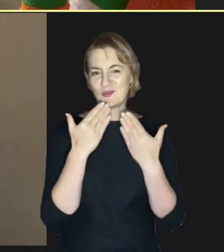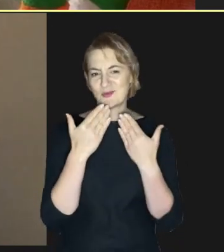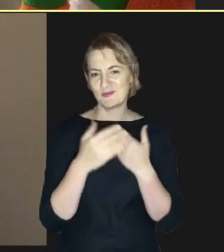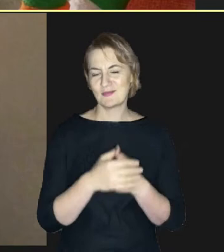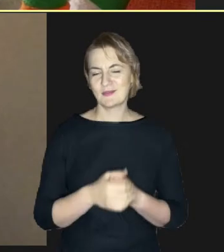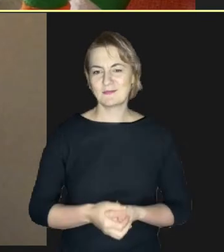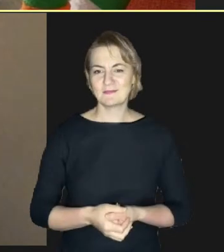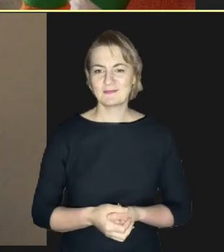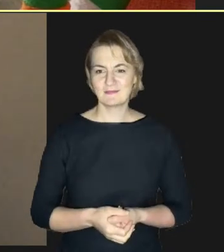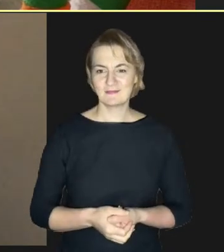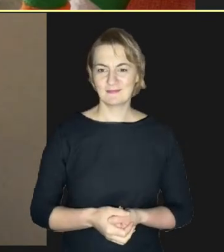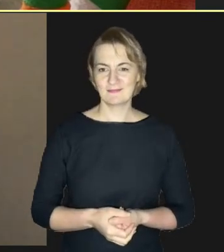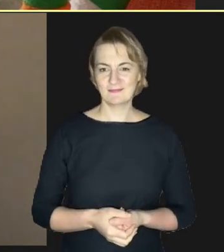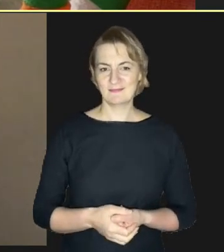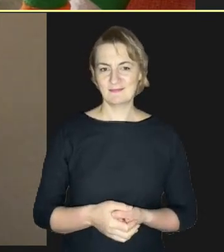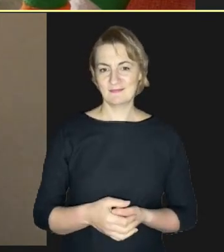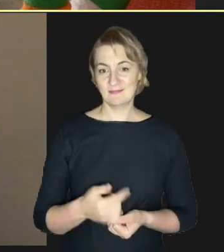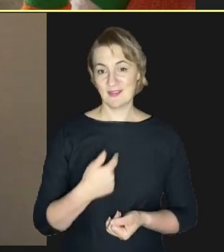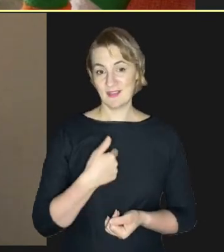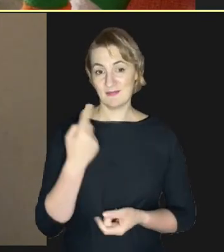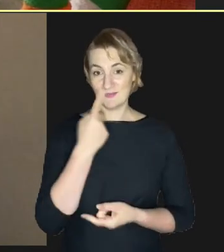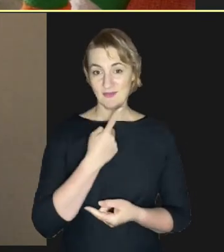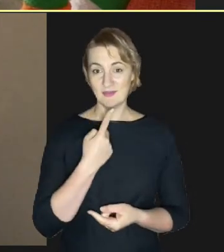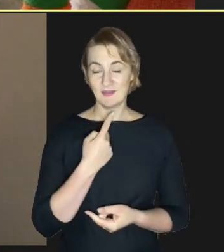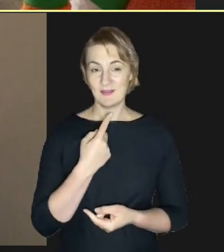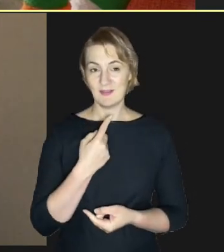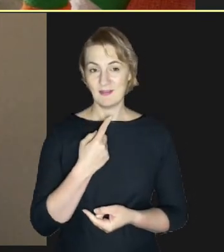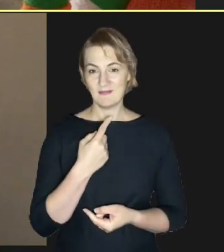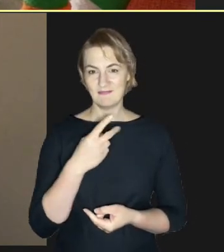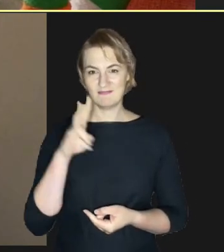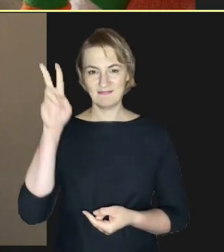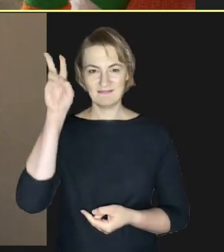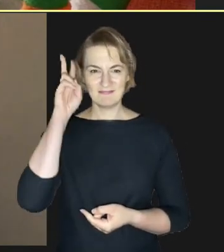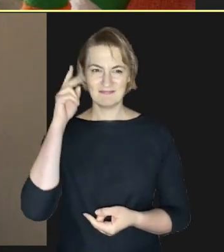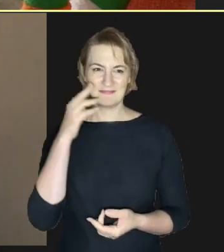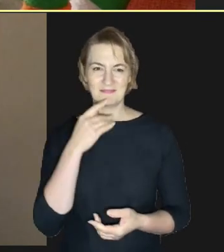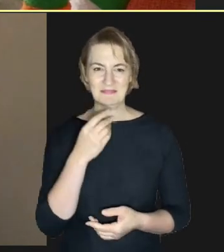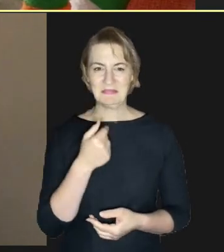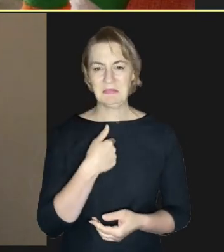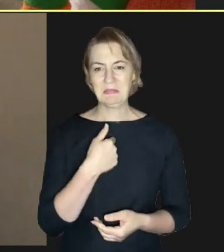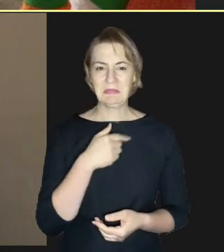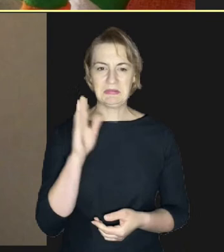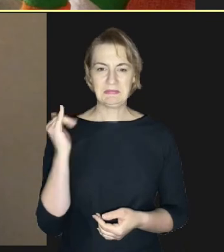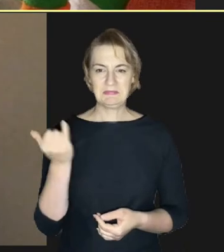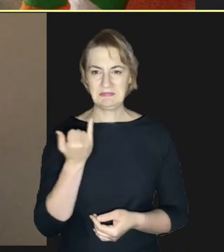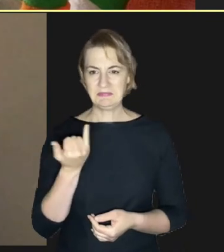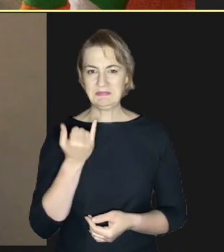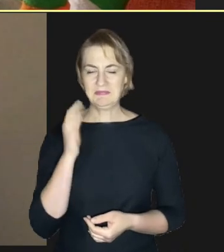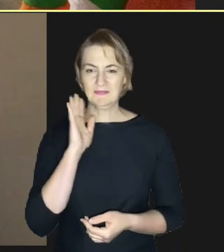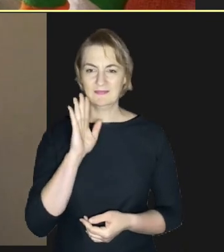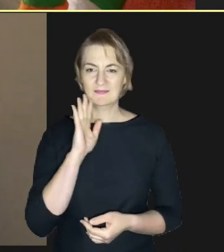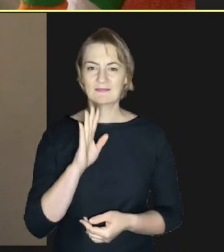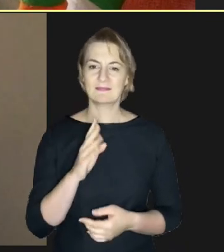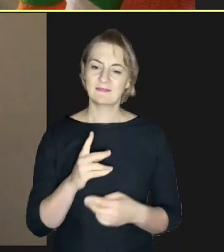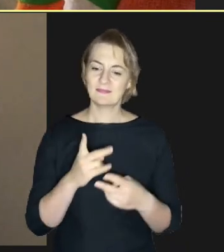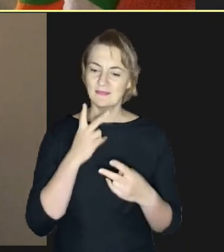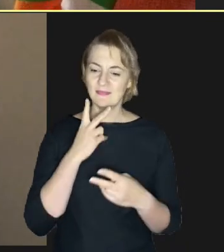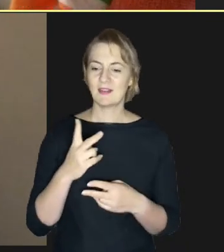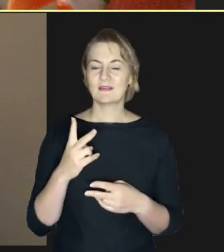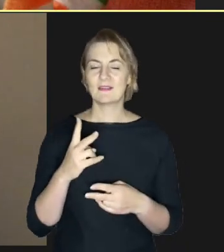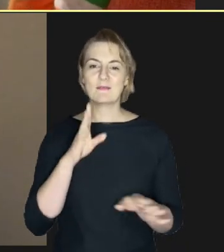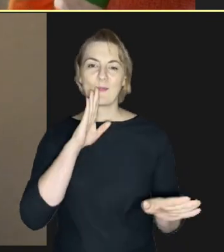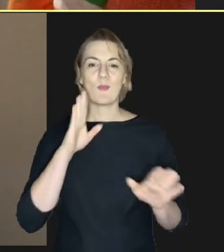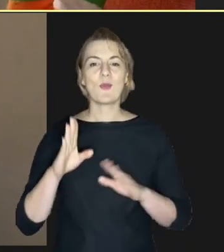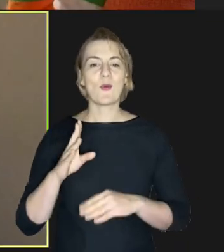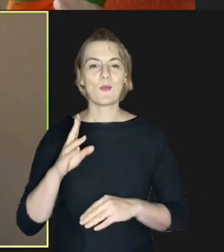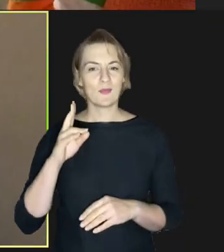bo dla mnie Indianie to totalny tatuaż z dzieciństwa, do tej pory czuję się Indianinem i tak postrzegam podejście do natury, do przyrody jak Indianie.